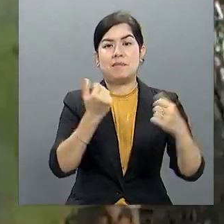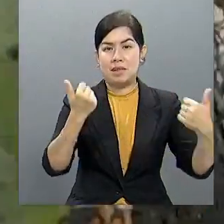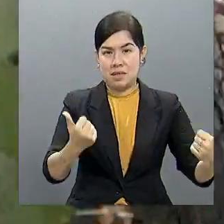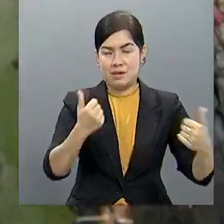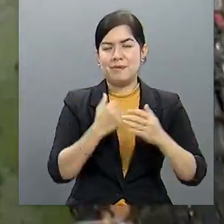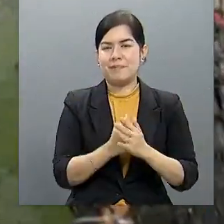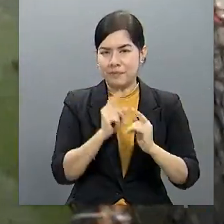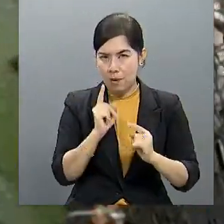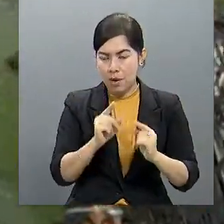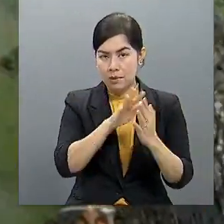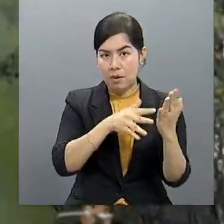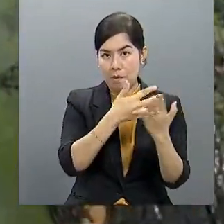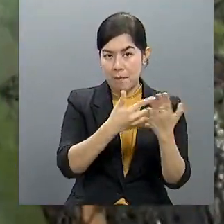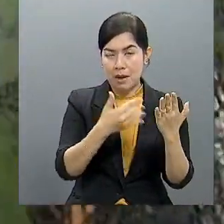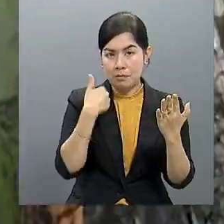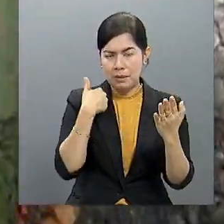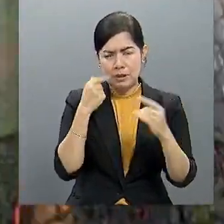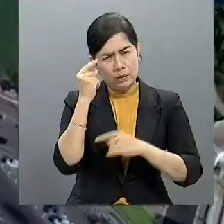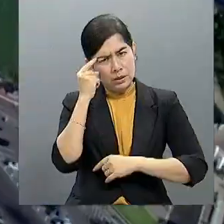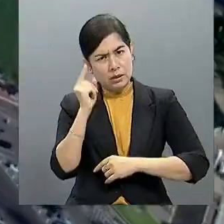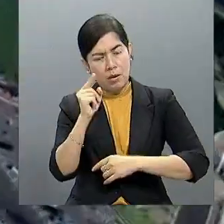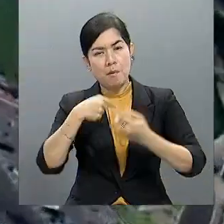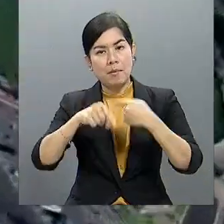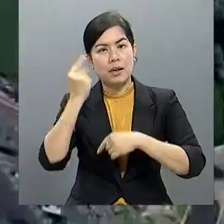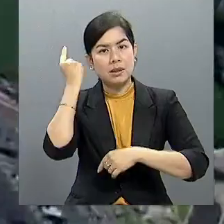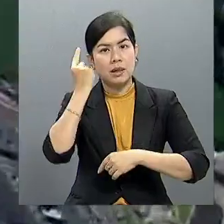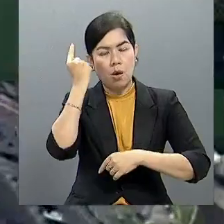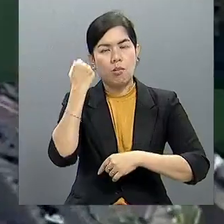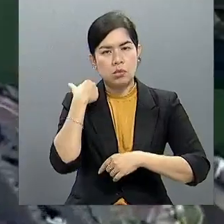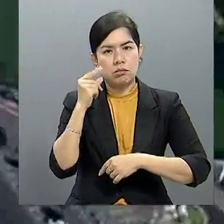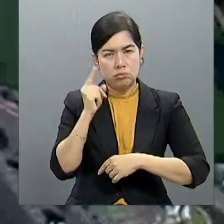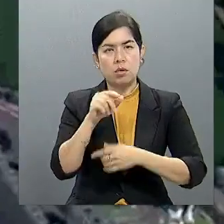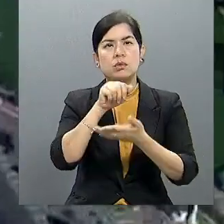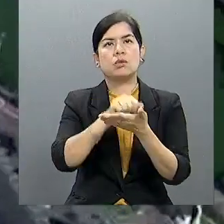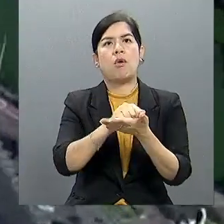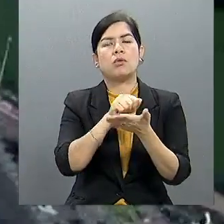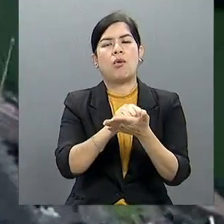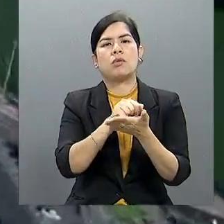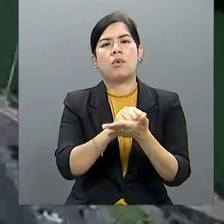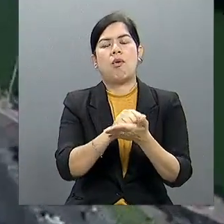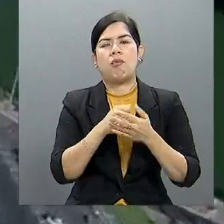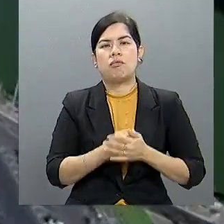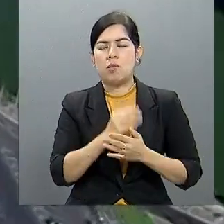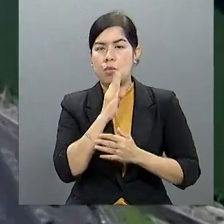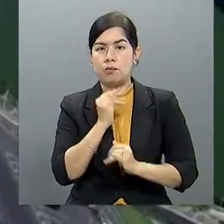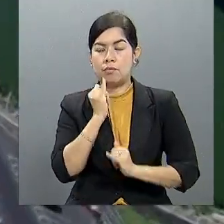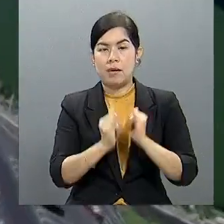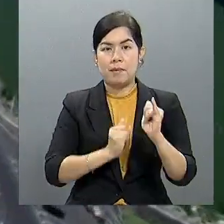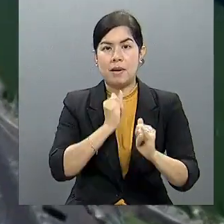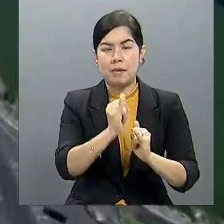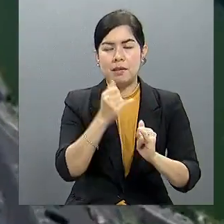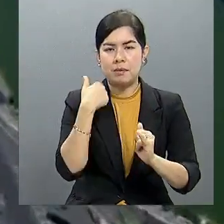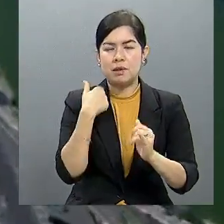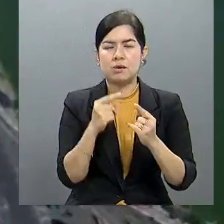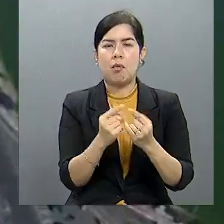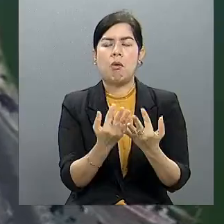นนะก็ผมคิดว่าคงต้องมีการจองรวงหน้ากันก่อนด้แหะคงจะ Walk in แลอจจะต้องรอนานดันั้นแล